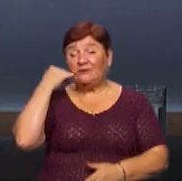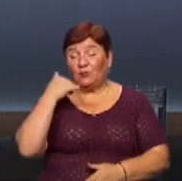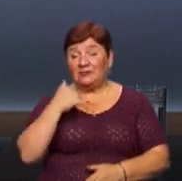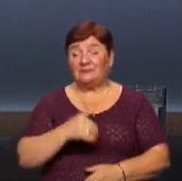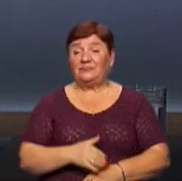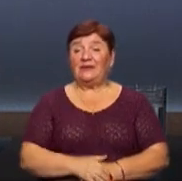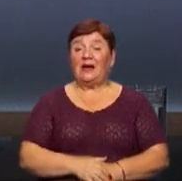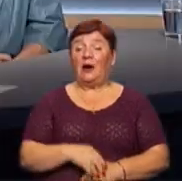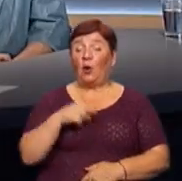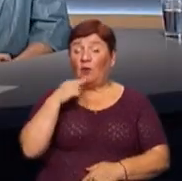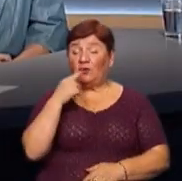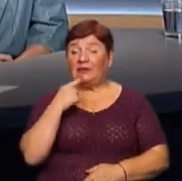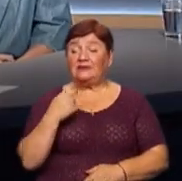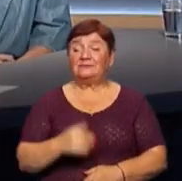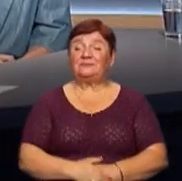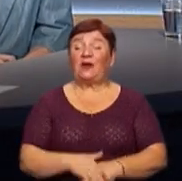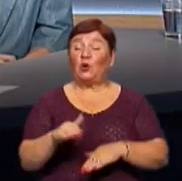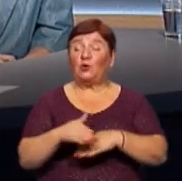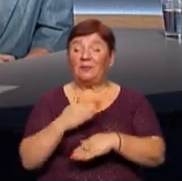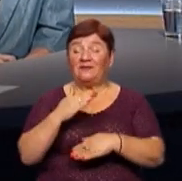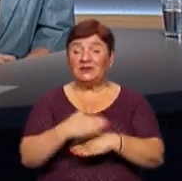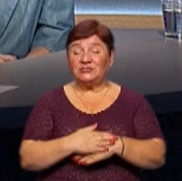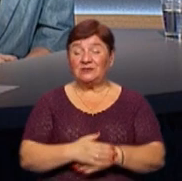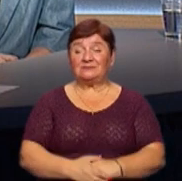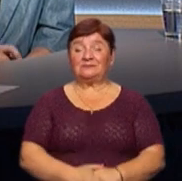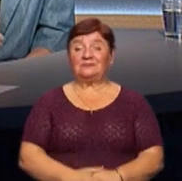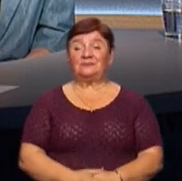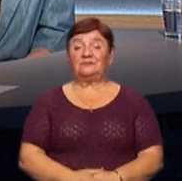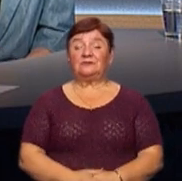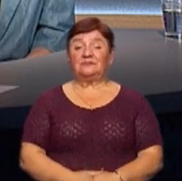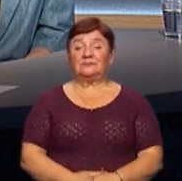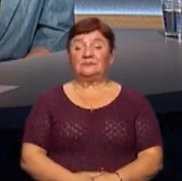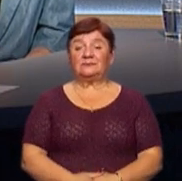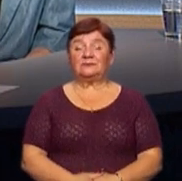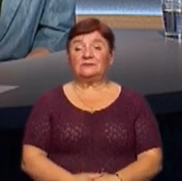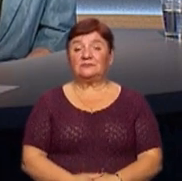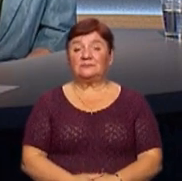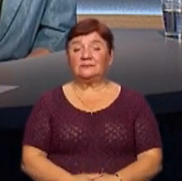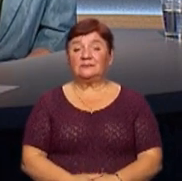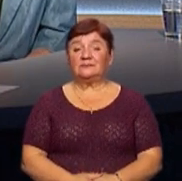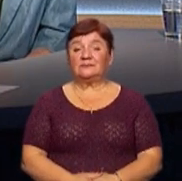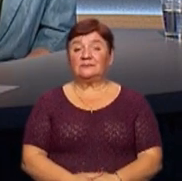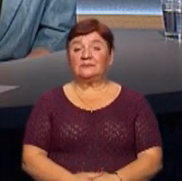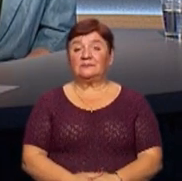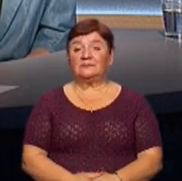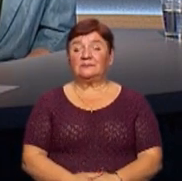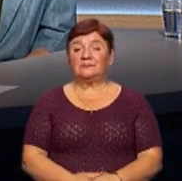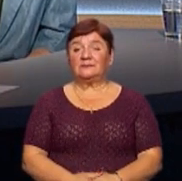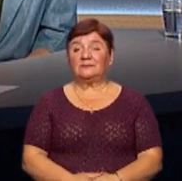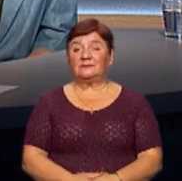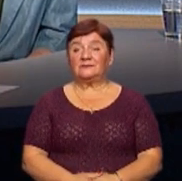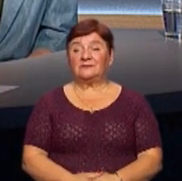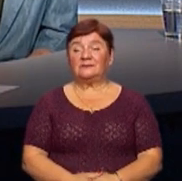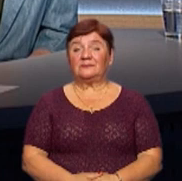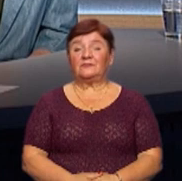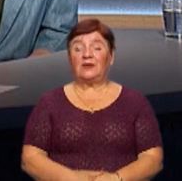дзвіночок. Кажіть, ви в ефірі. Доброго вечора. Алло. Добрий вечір. Чую. Добрий вечір. Чи не чую, щоб наказала?